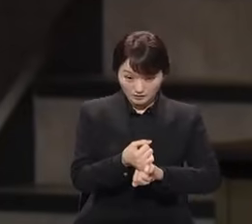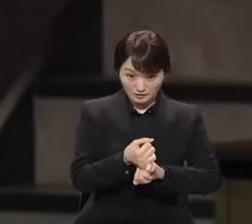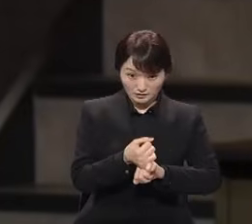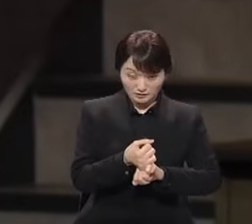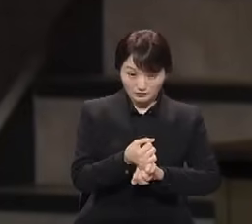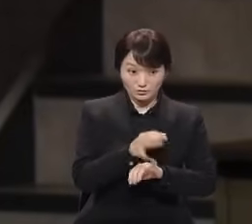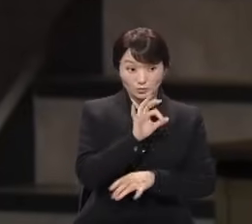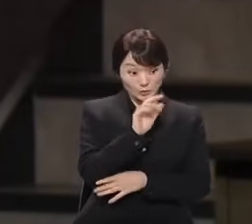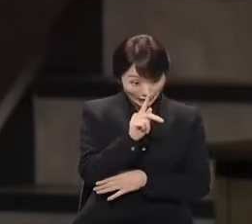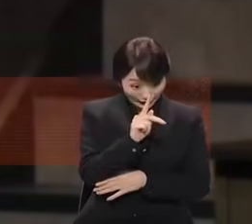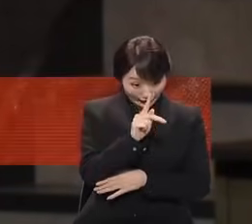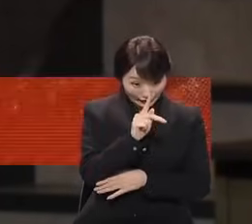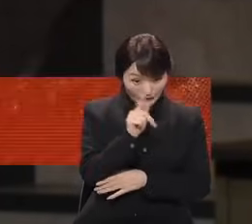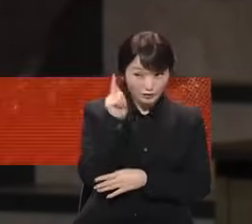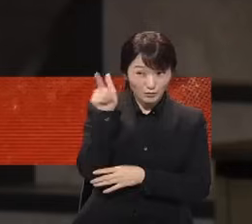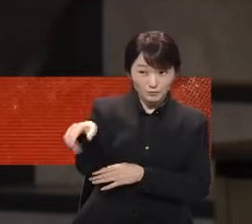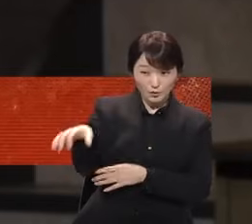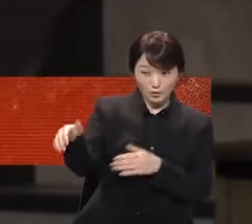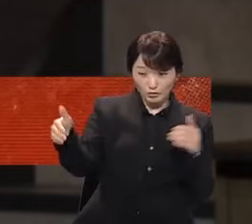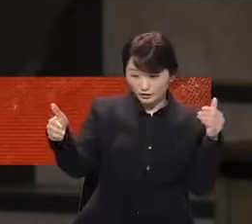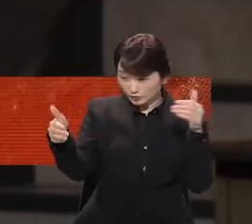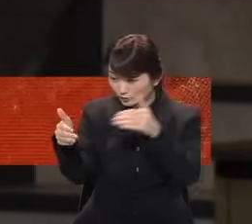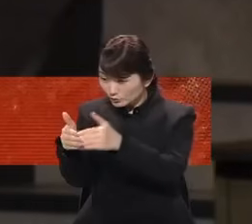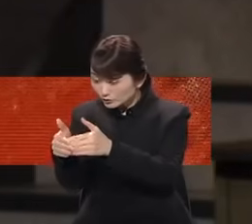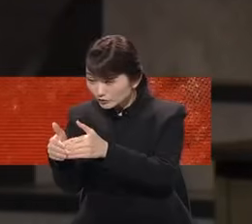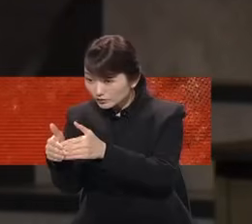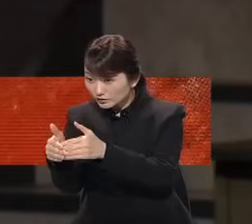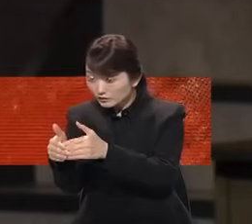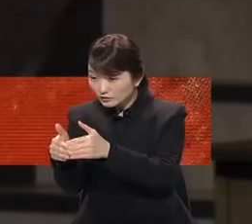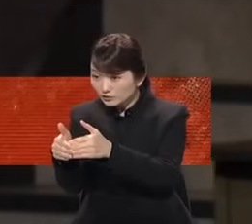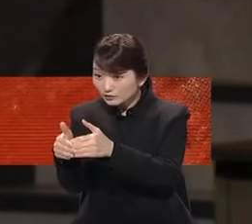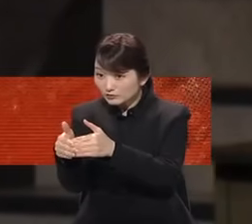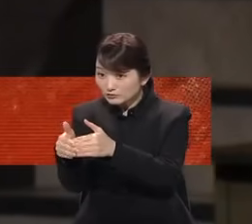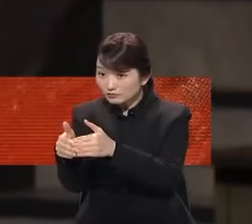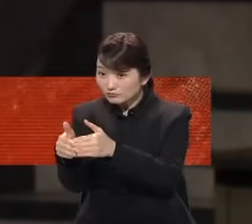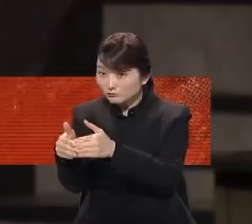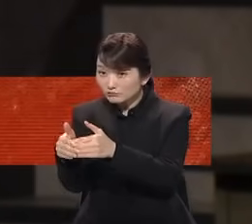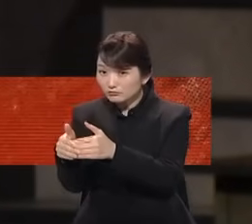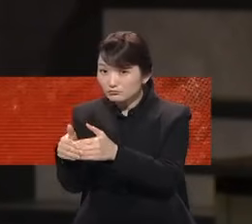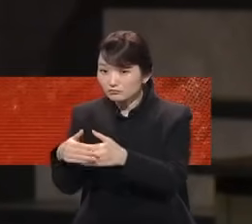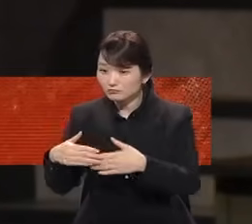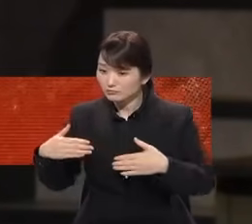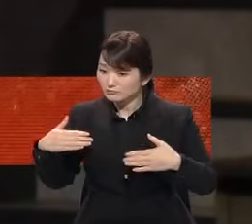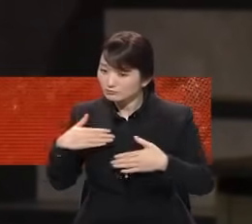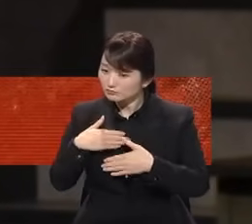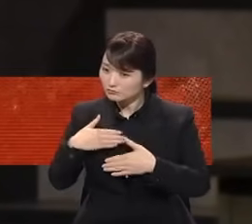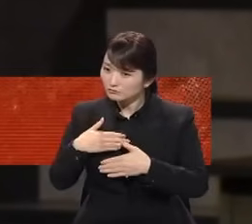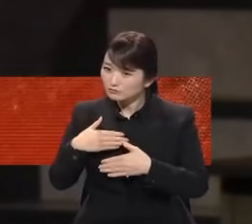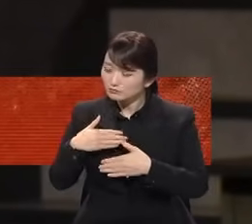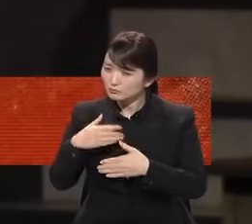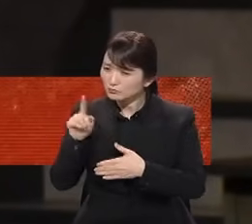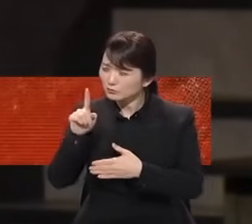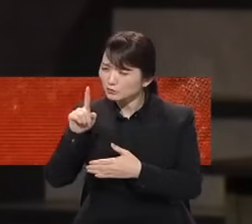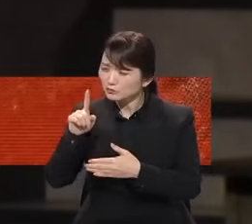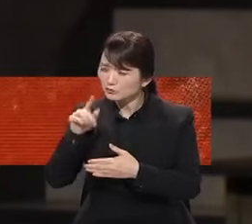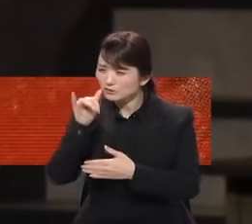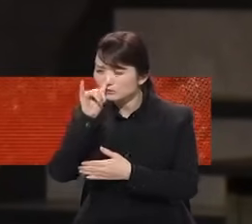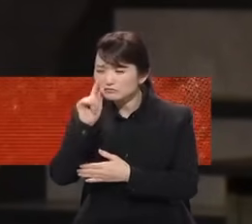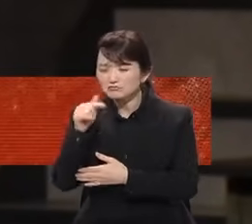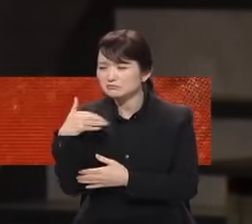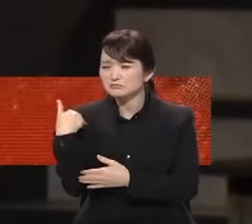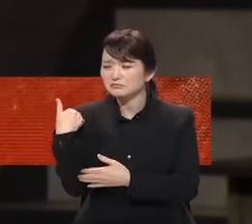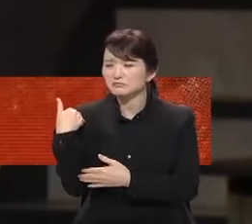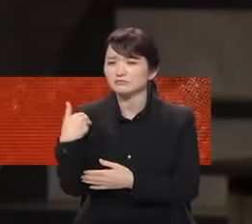갔는데 무슨 대단한 그런 목욕 문화가 있다고 이렇게 사람을 내쫓냐. 그러고 그런 의견이 많습니다. 우리나라 누리꾼